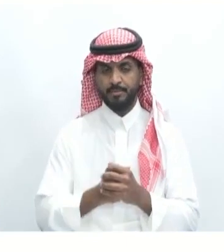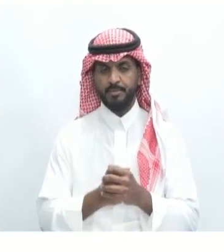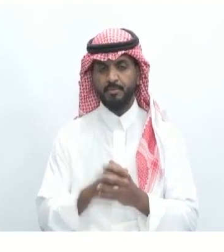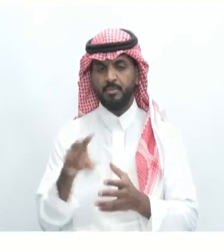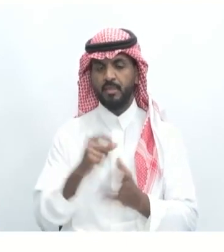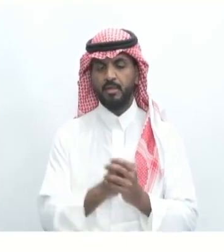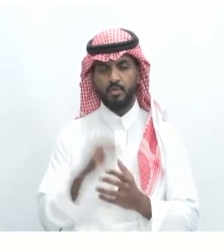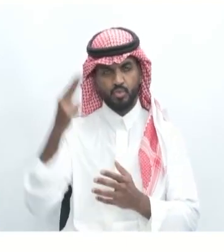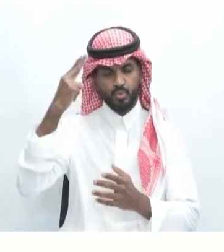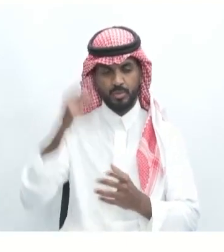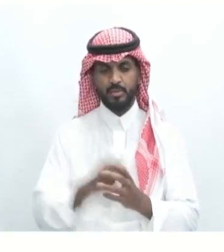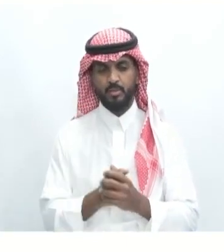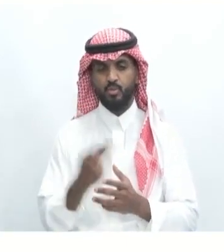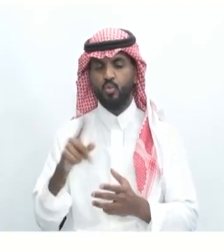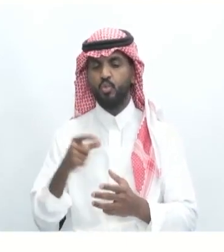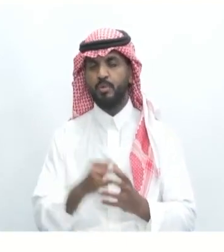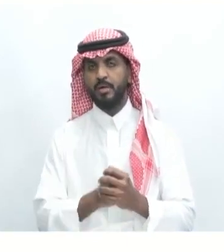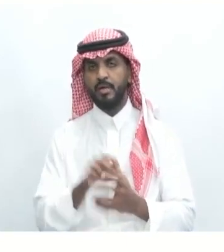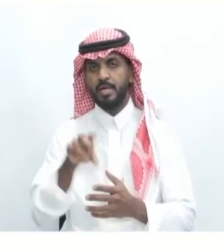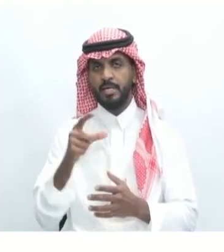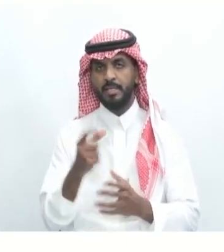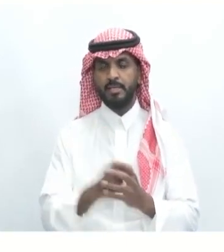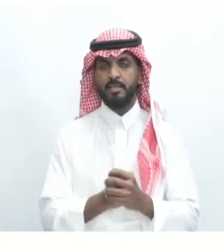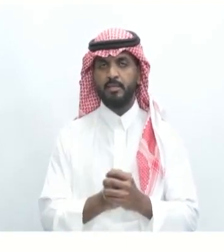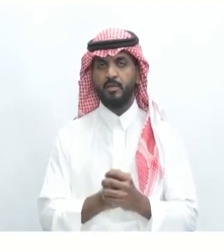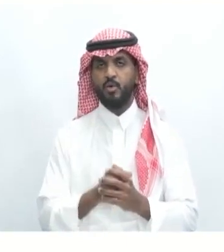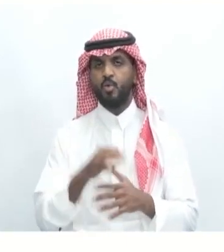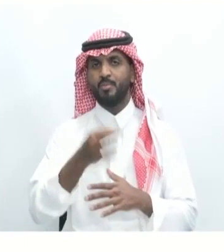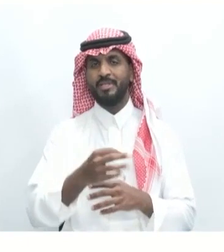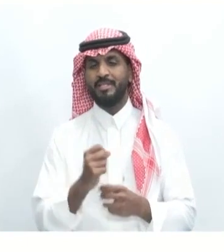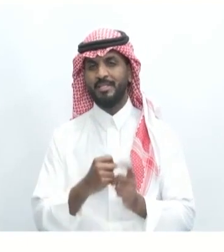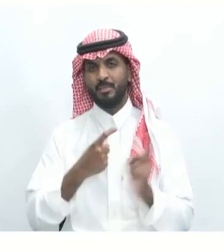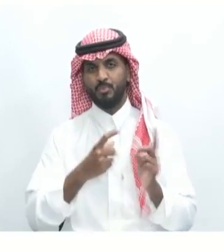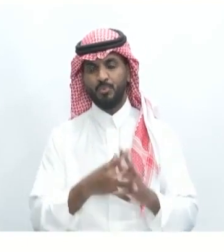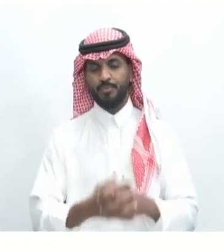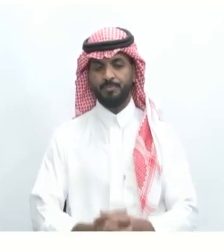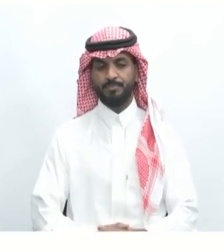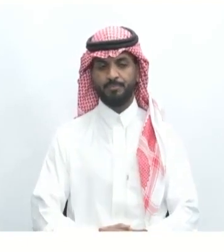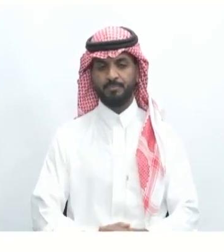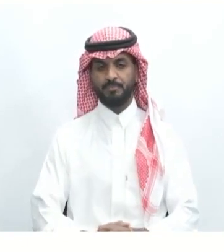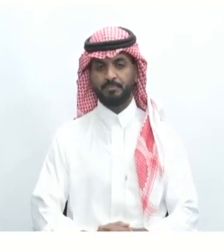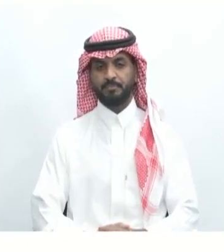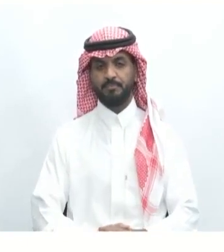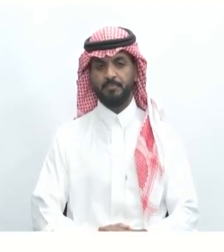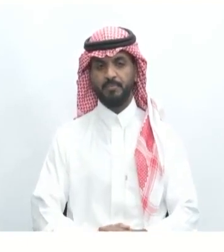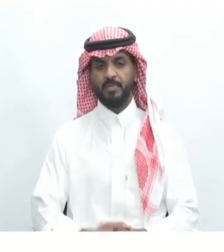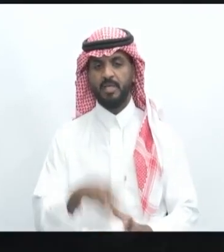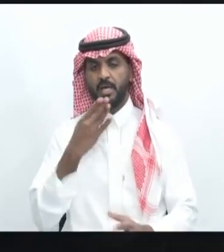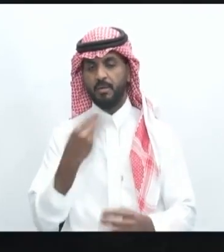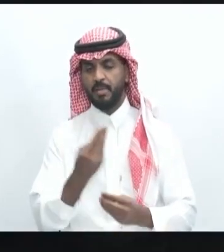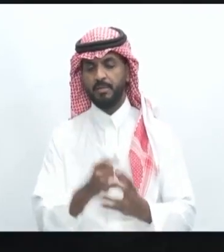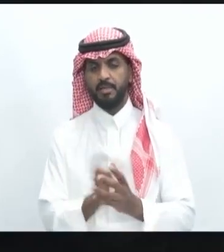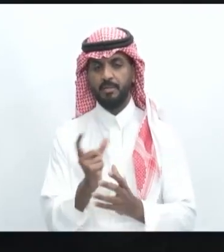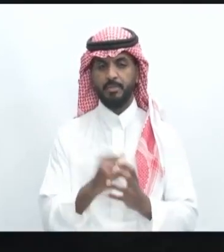مثل السعوديه عمر هند وتبك ايضا نقرا معا